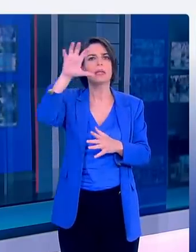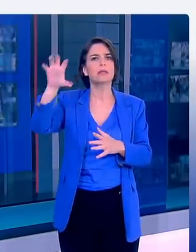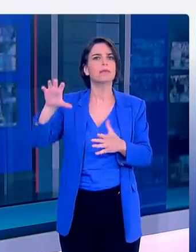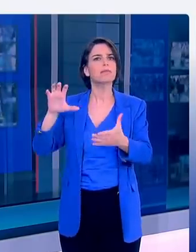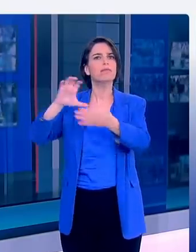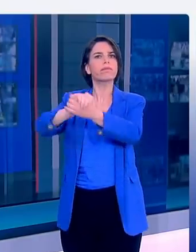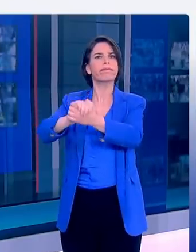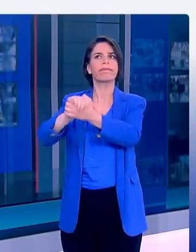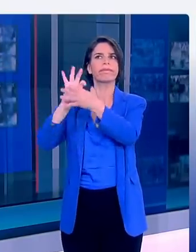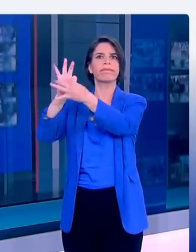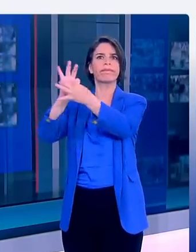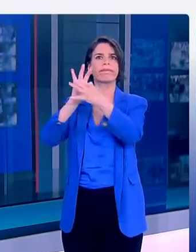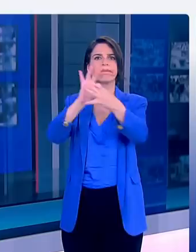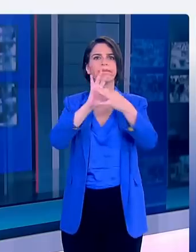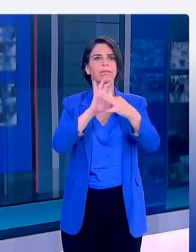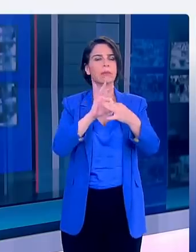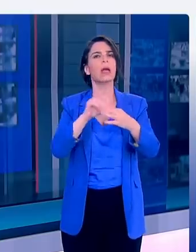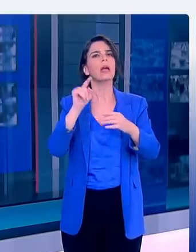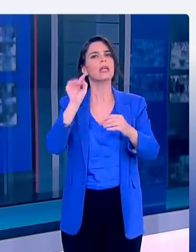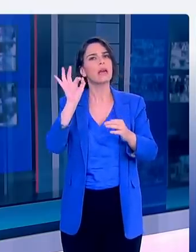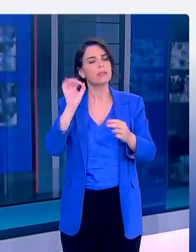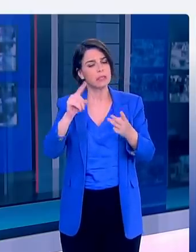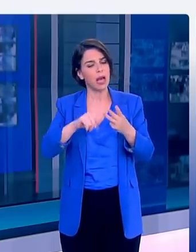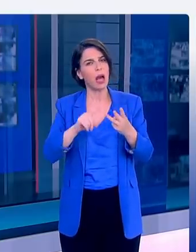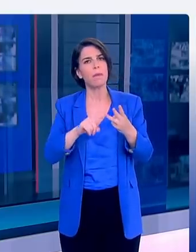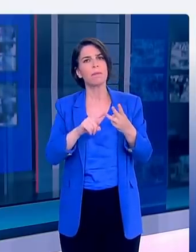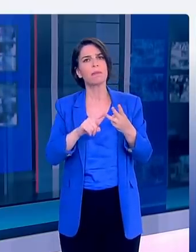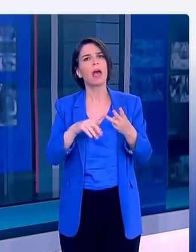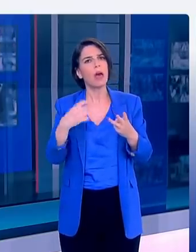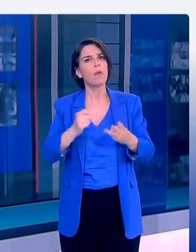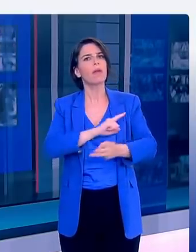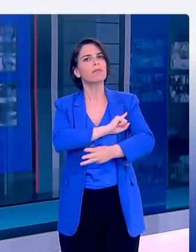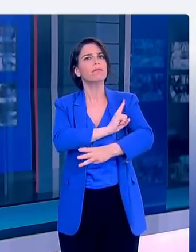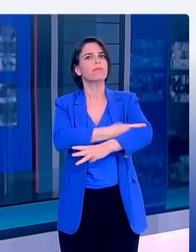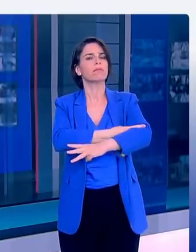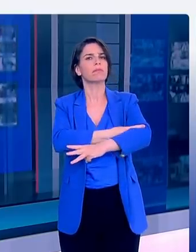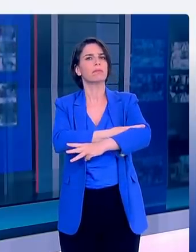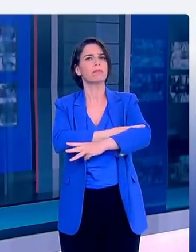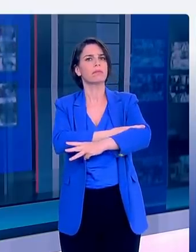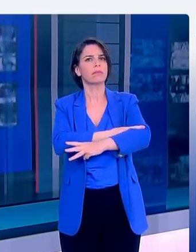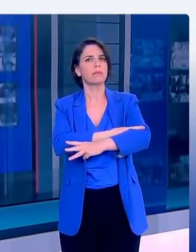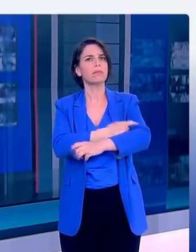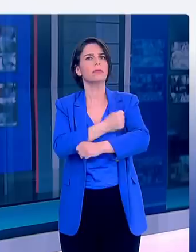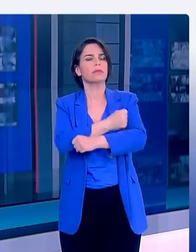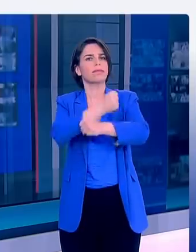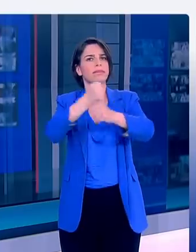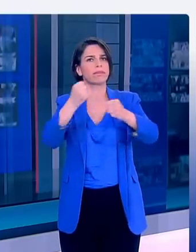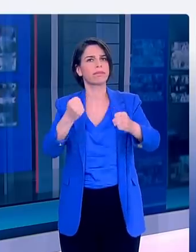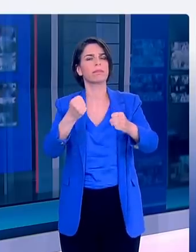τους οποίους έχουμε και απορρέει βέβαια και από την ισχυρή και ολοένα και πιο